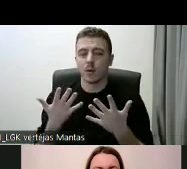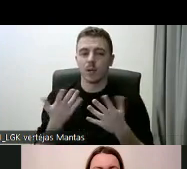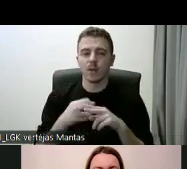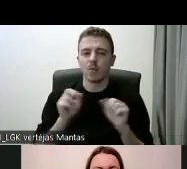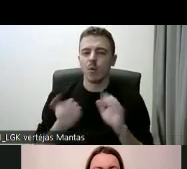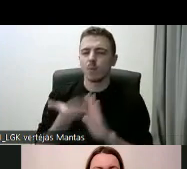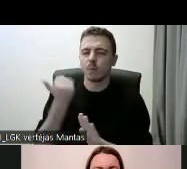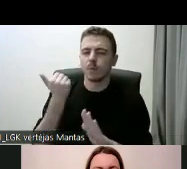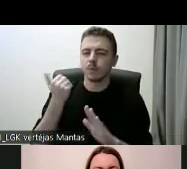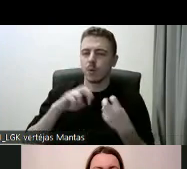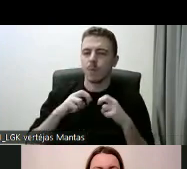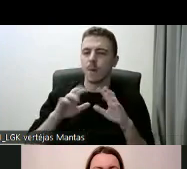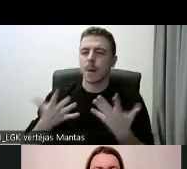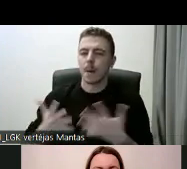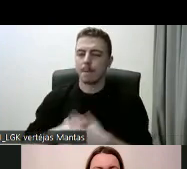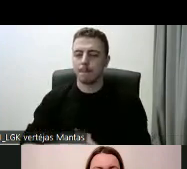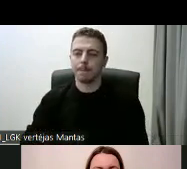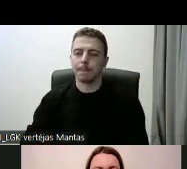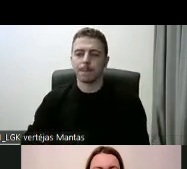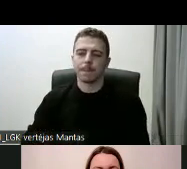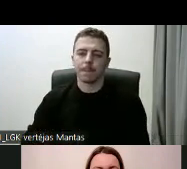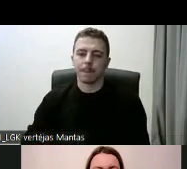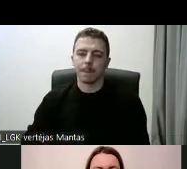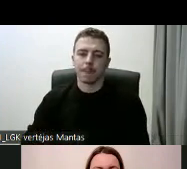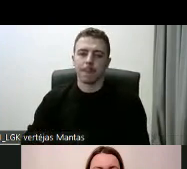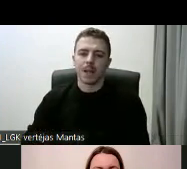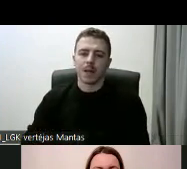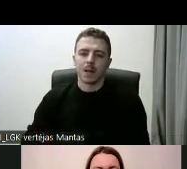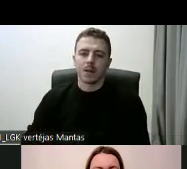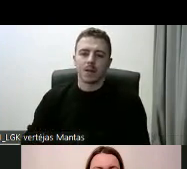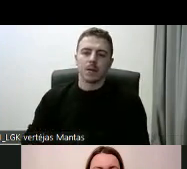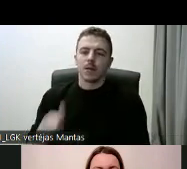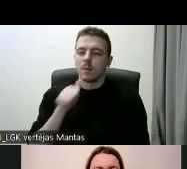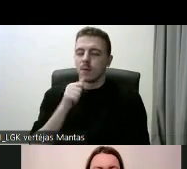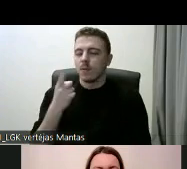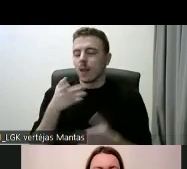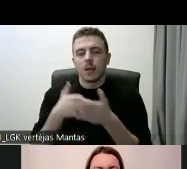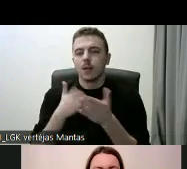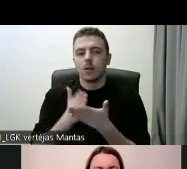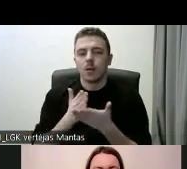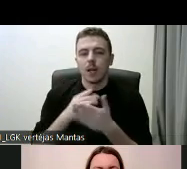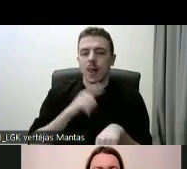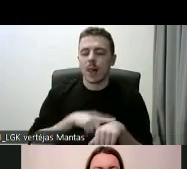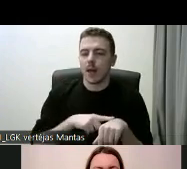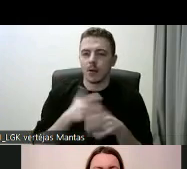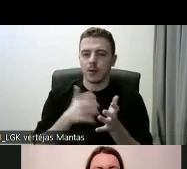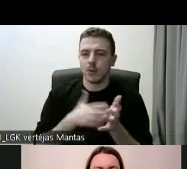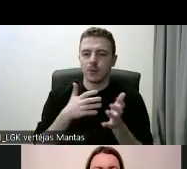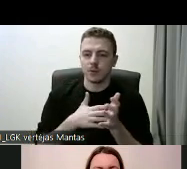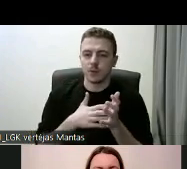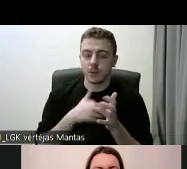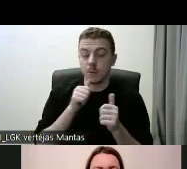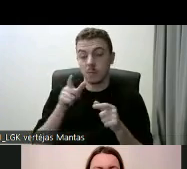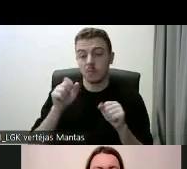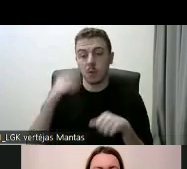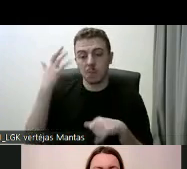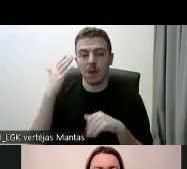galima būtų pašalinti. Pavyzdžiui, viena kliūtis yra laiko stoka. Pagalvokite, kaip jūs